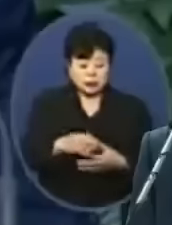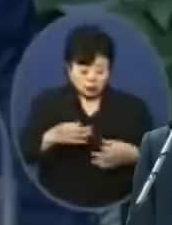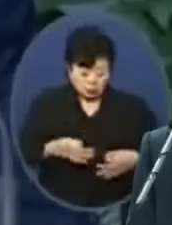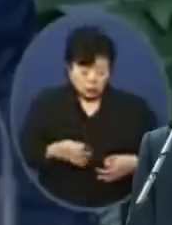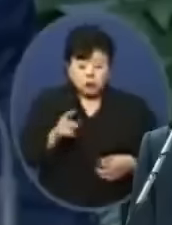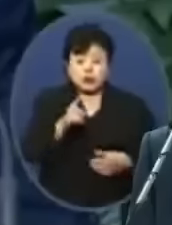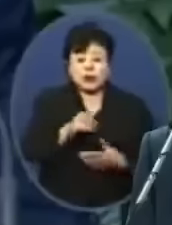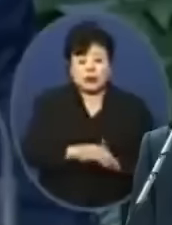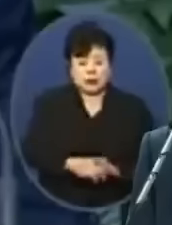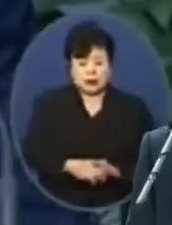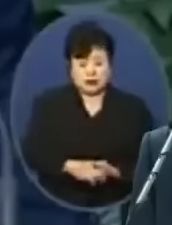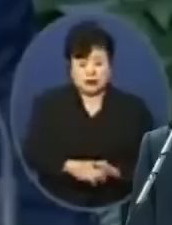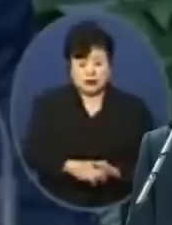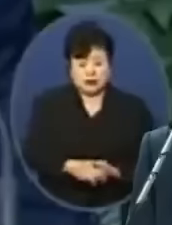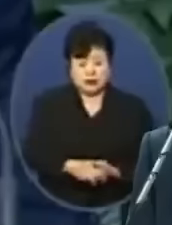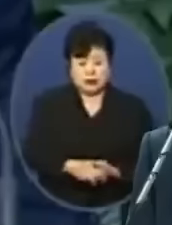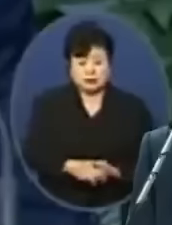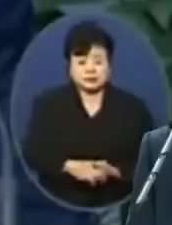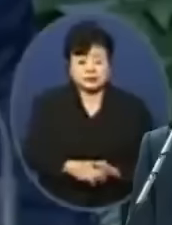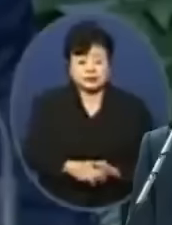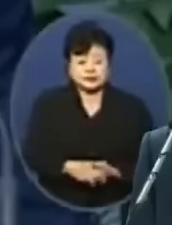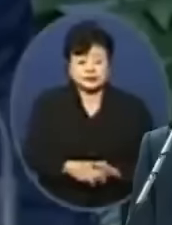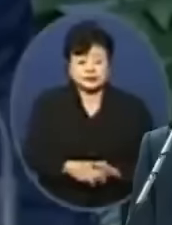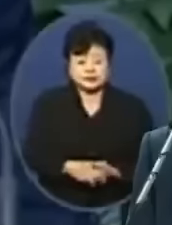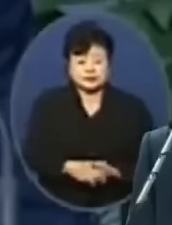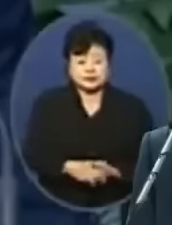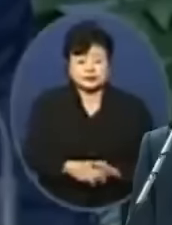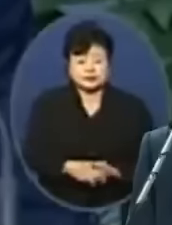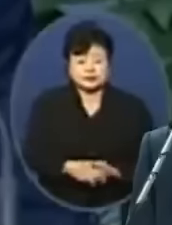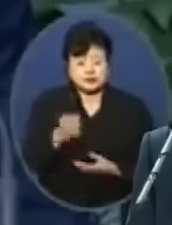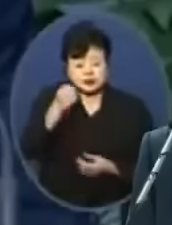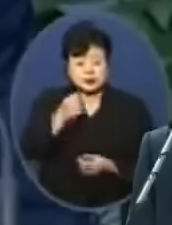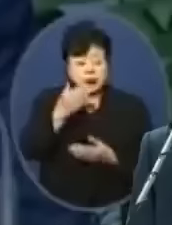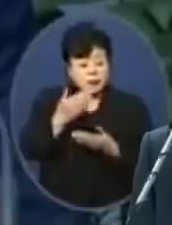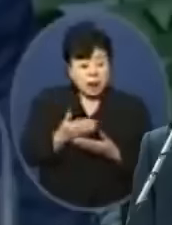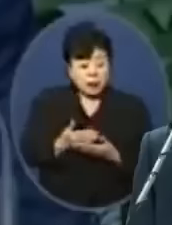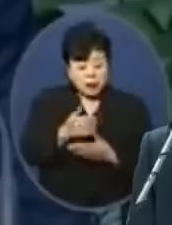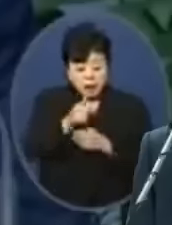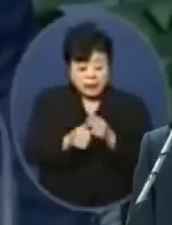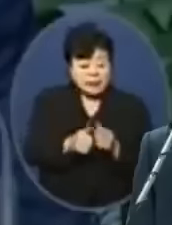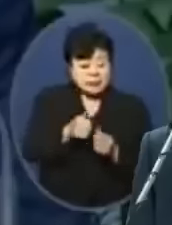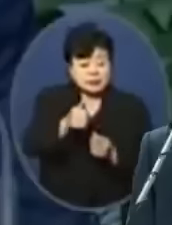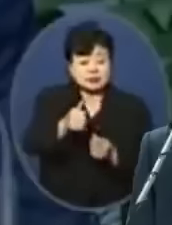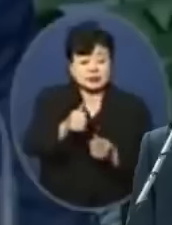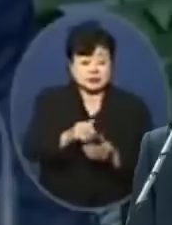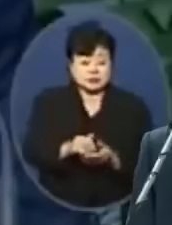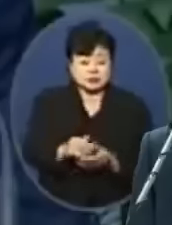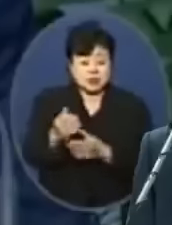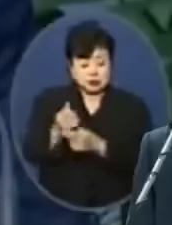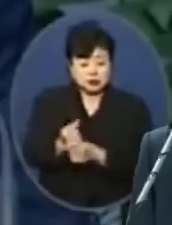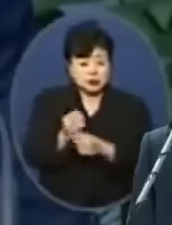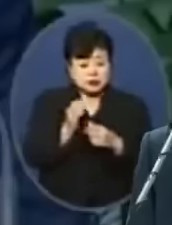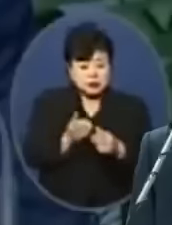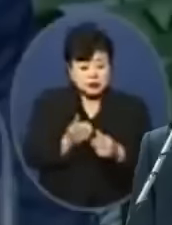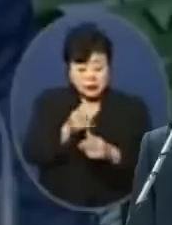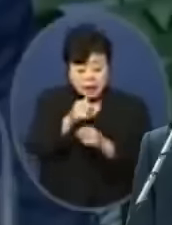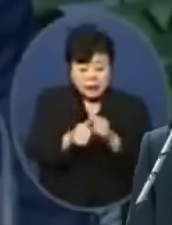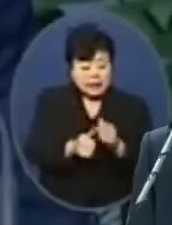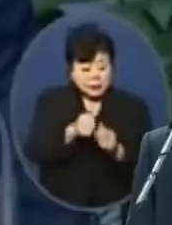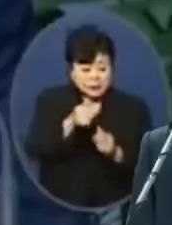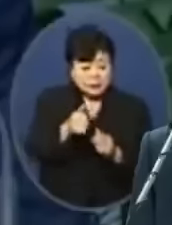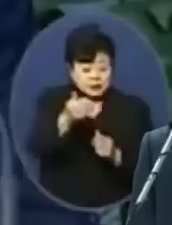어떻게 살겠습니까? 그래서 제가, 아니, 성령을 받고 하나님을 붙들으십시오.